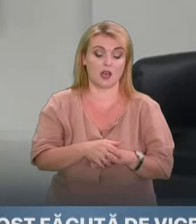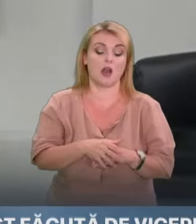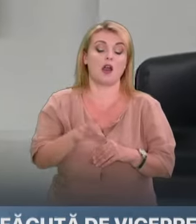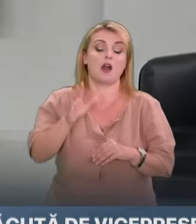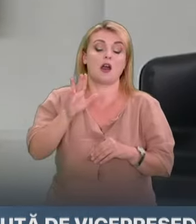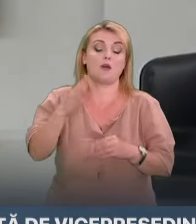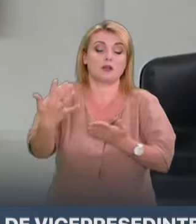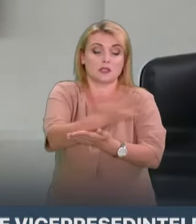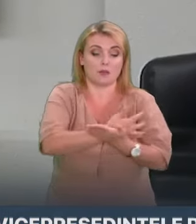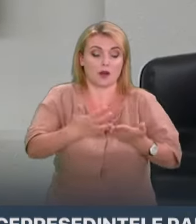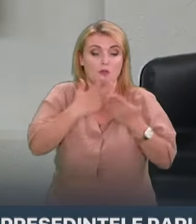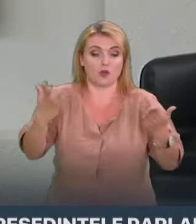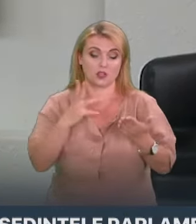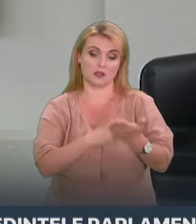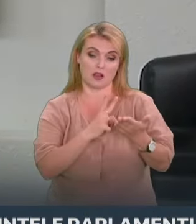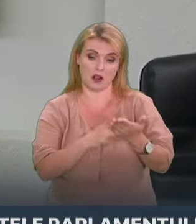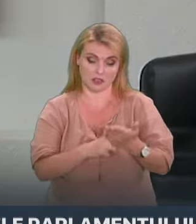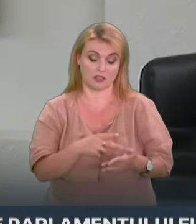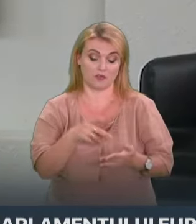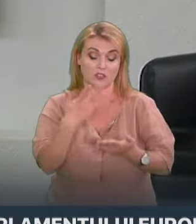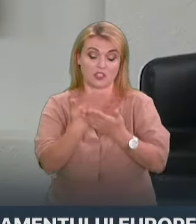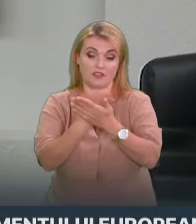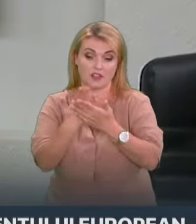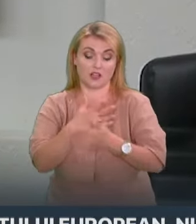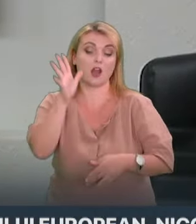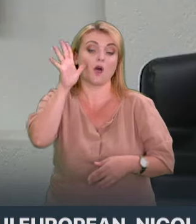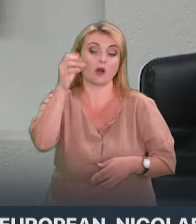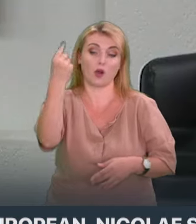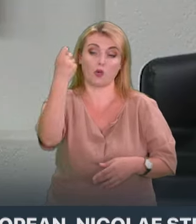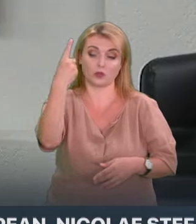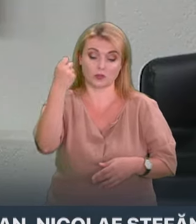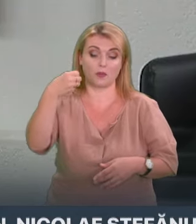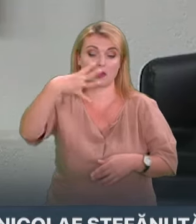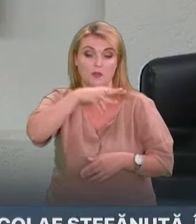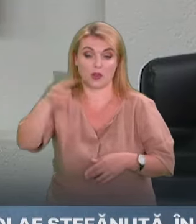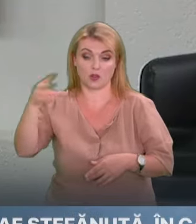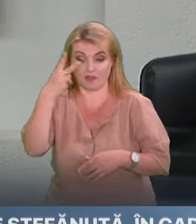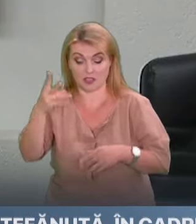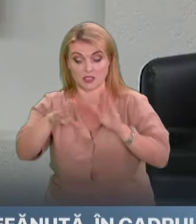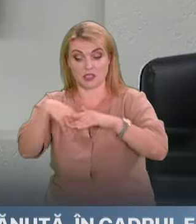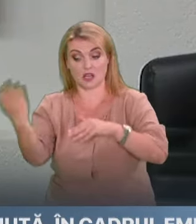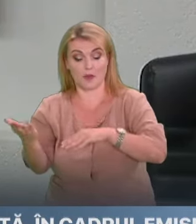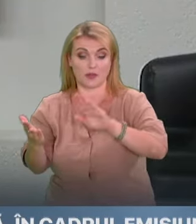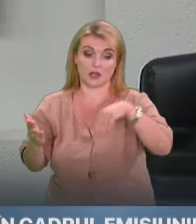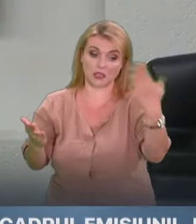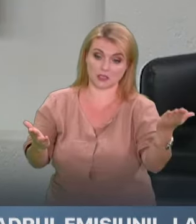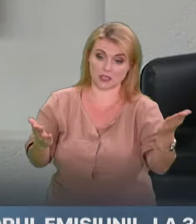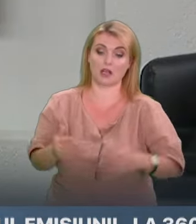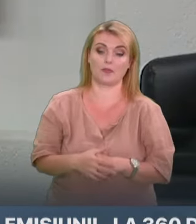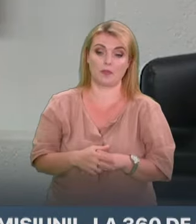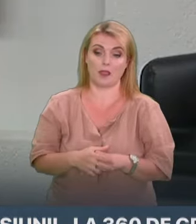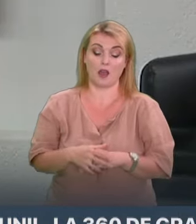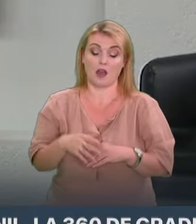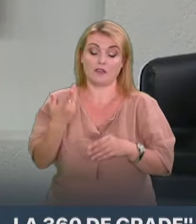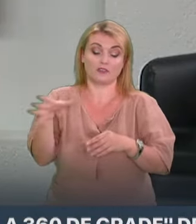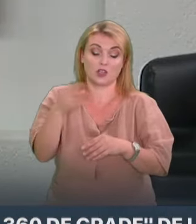în spațiul public este orele 11:15 minute. Dacă o să ne uităm din dreapta spre stânga, merg